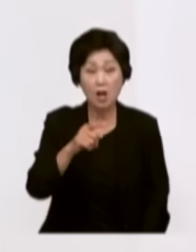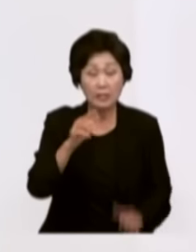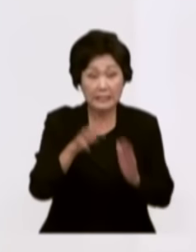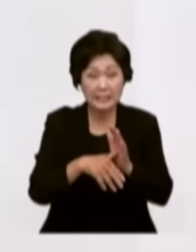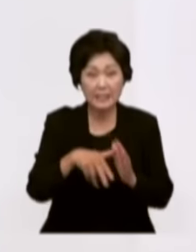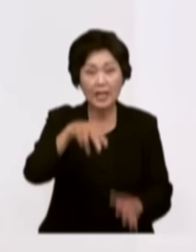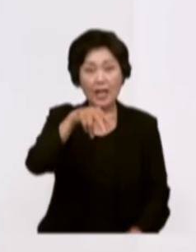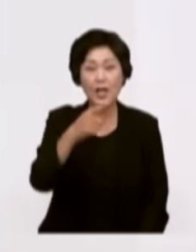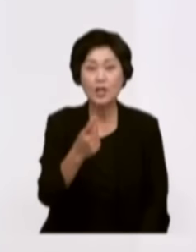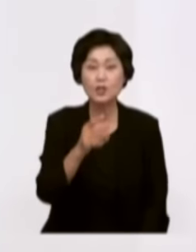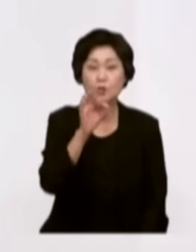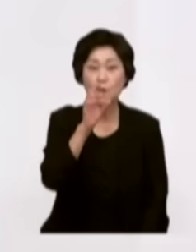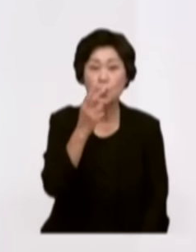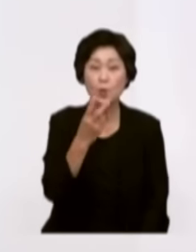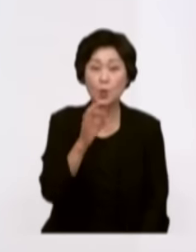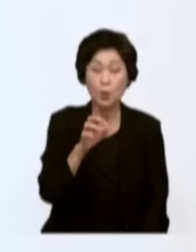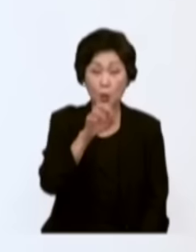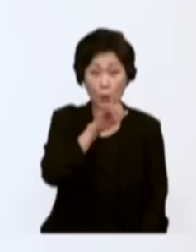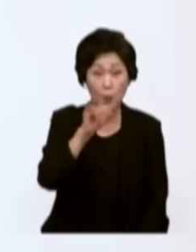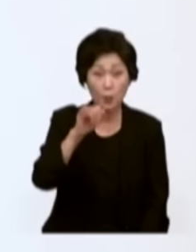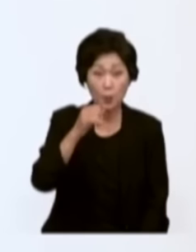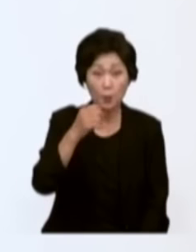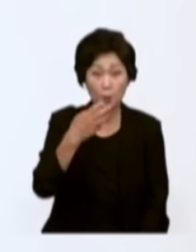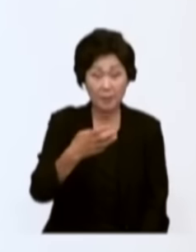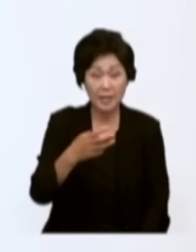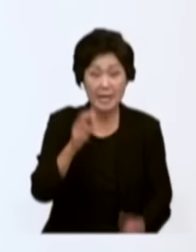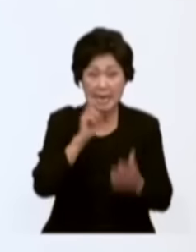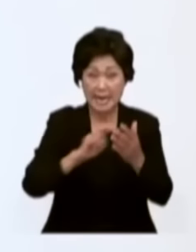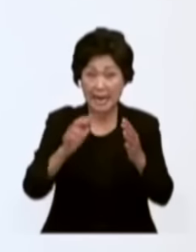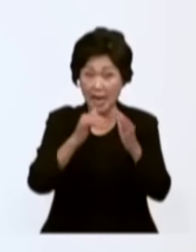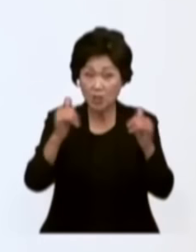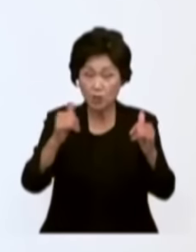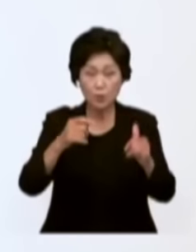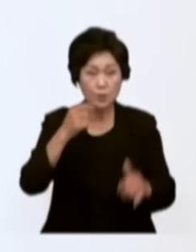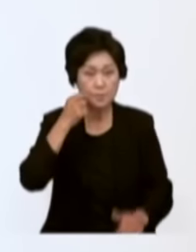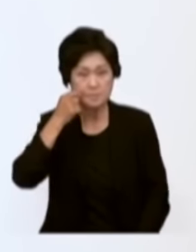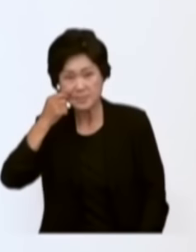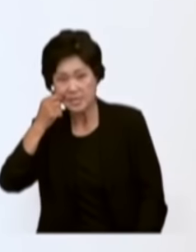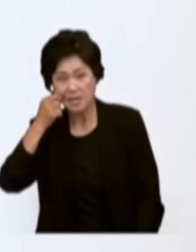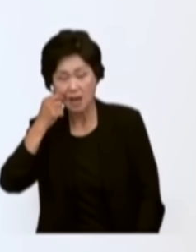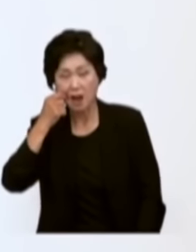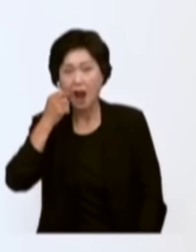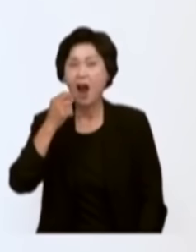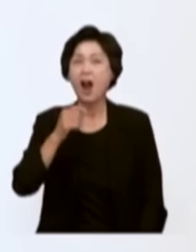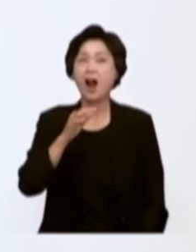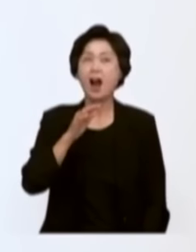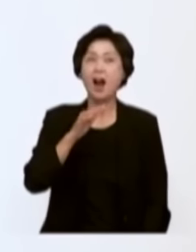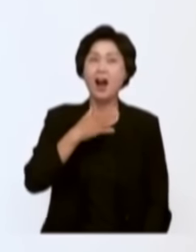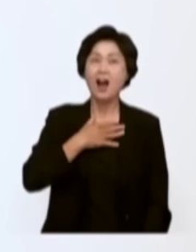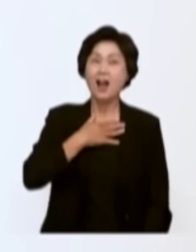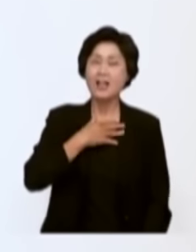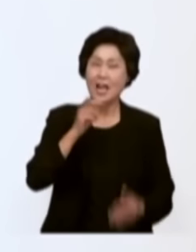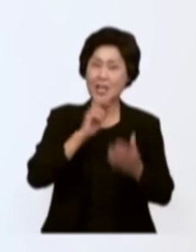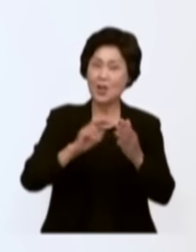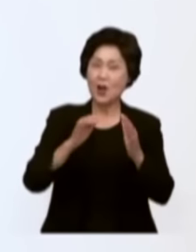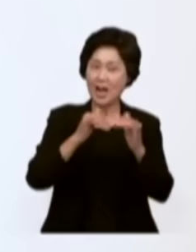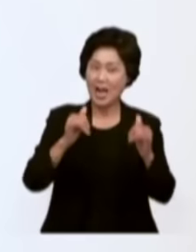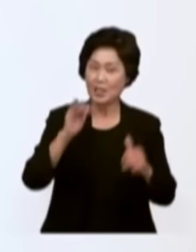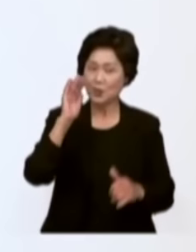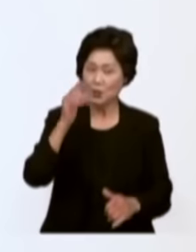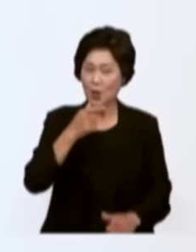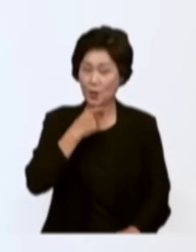인기가 좋더라고요. 그래서 나도 가수가 돼야 되겠다. 보통 이제 가수가 되려면 뭐 기타를 배우기도 하고 이렇게